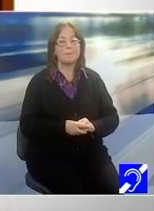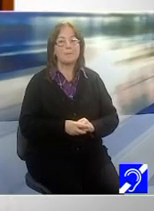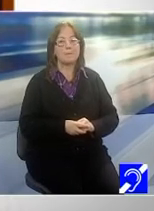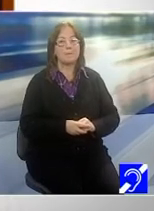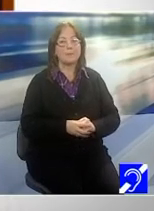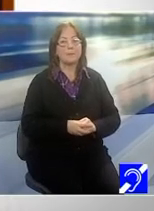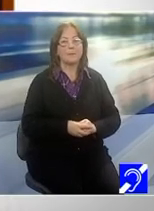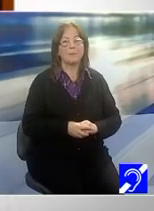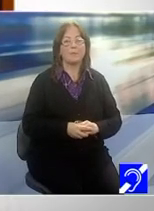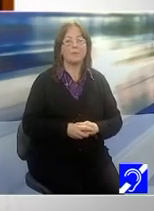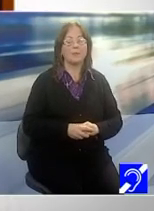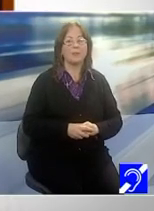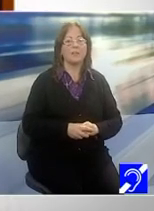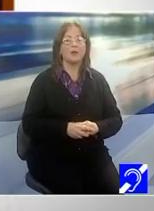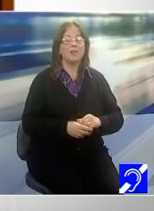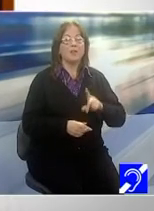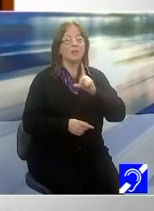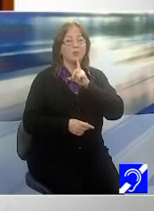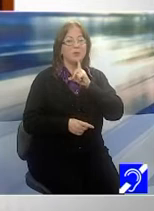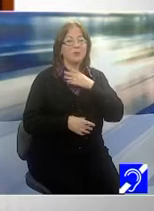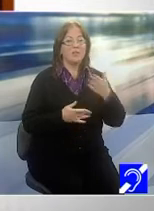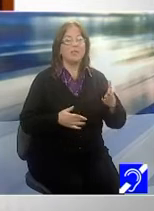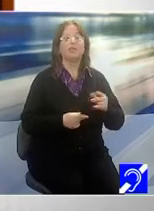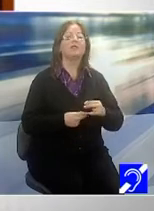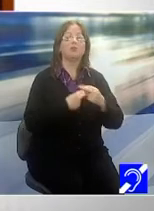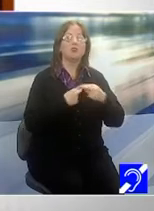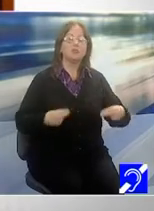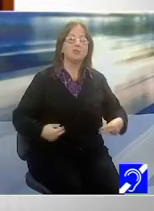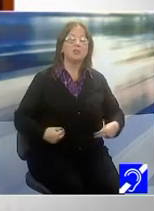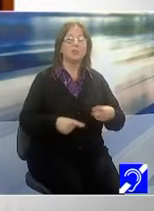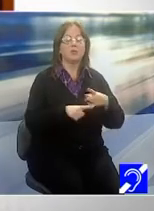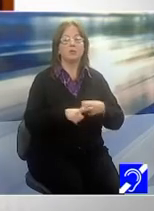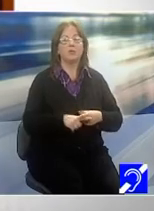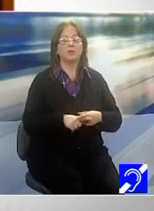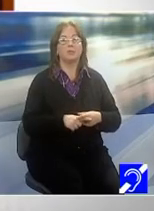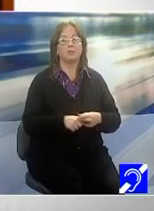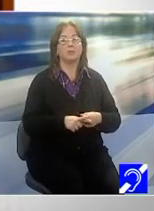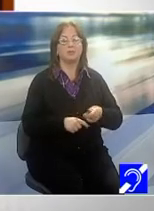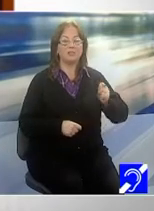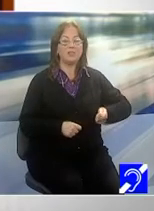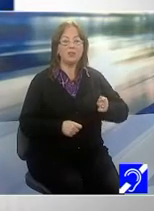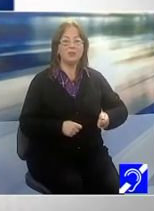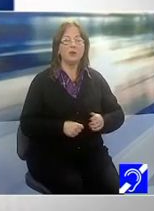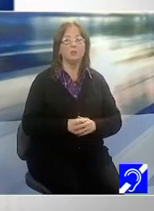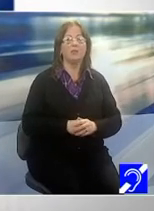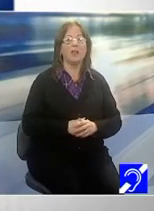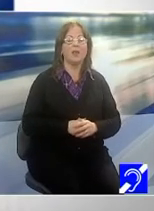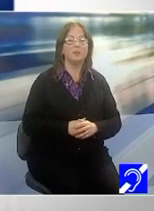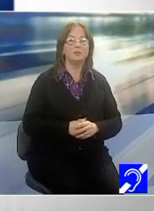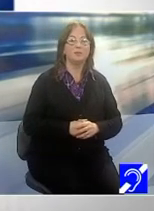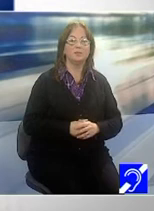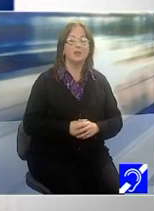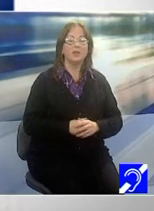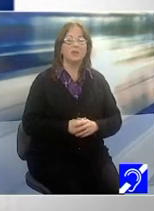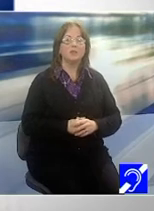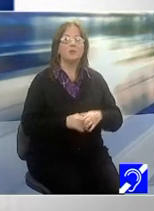parchete. Numirile vor fi ghidate doar de performanță profesională și de integritate. Din program dispare